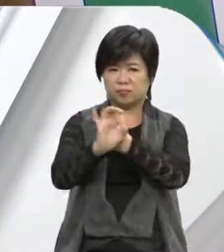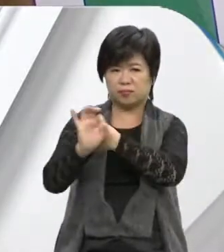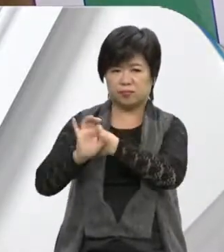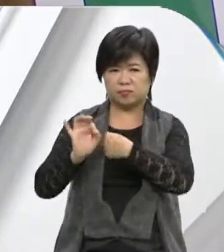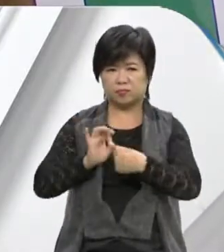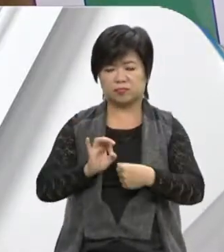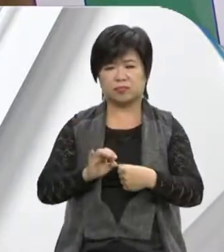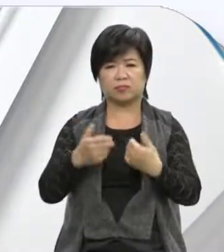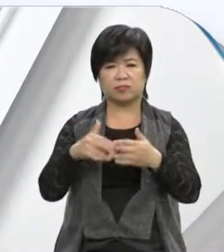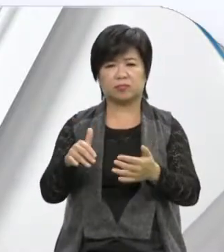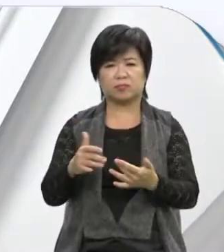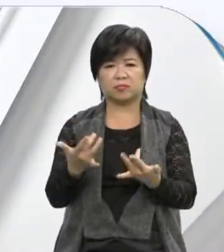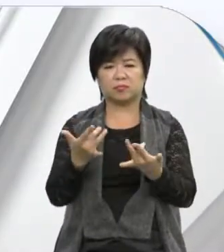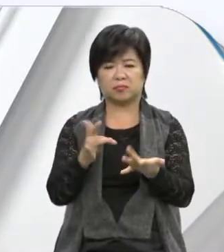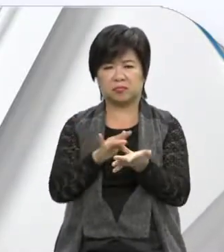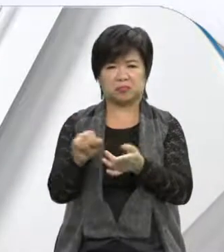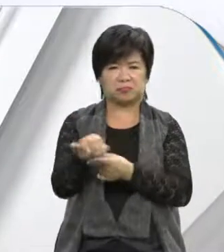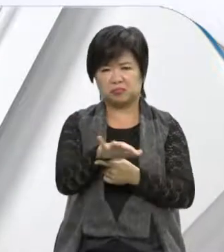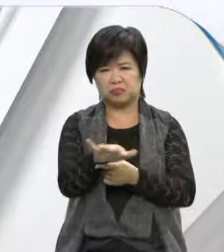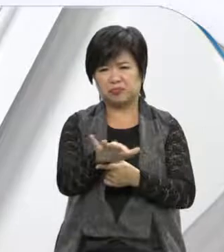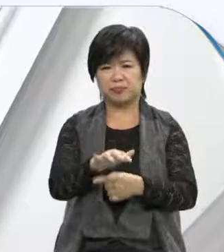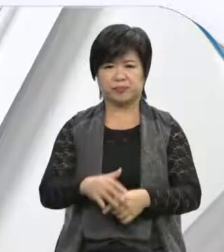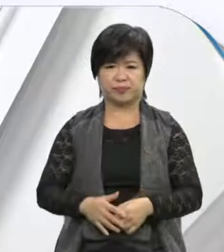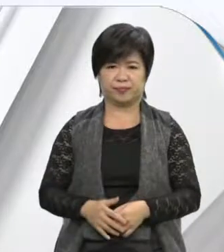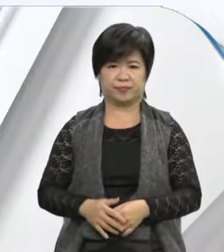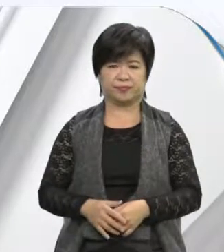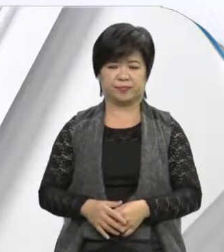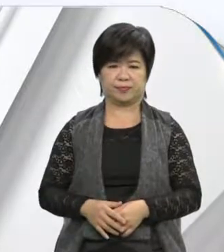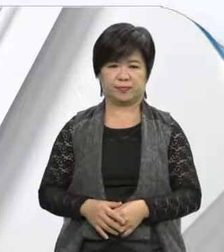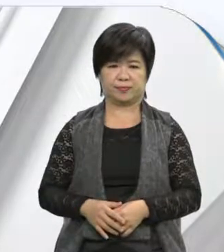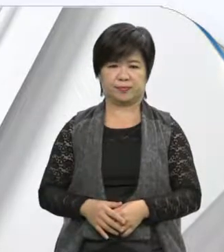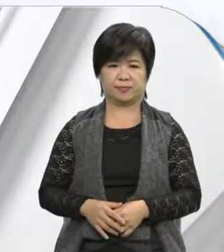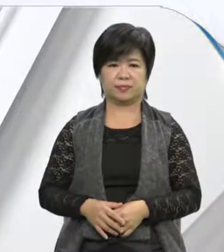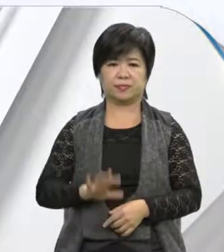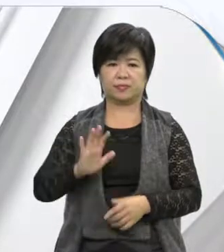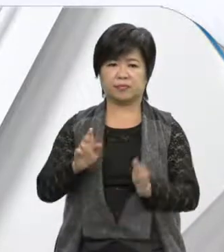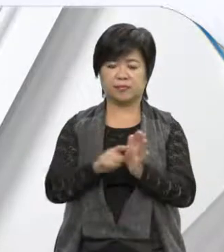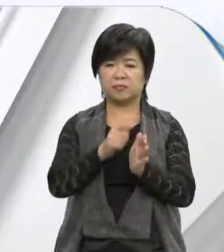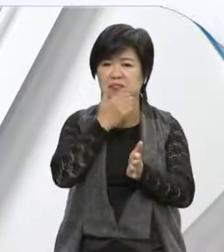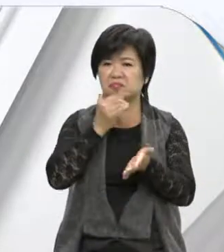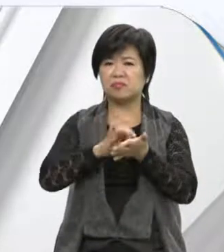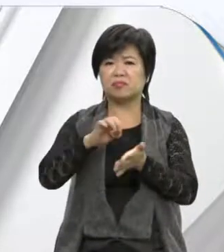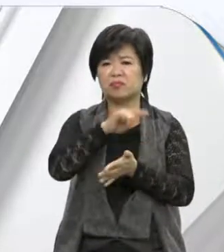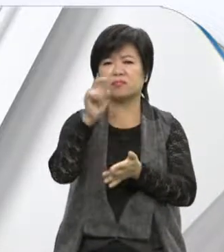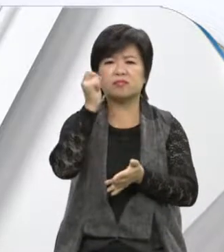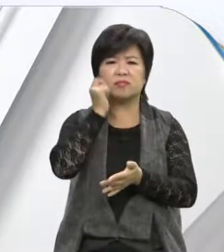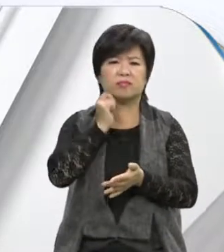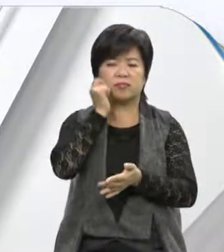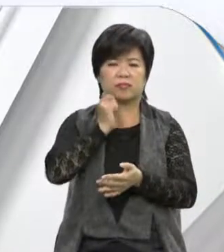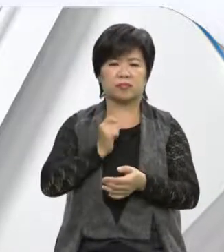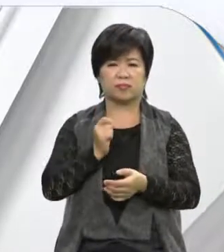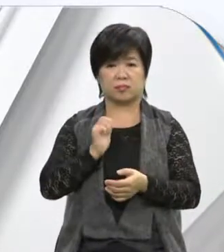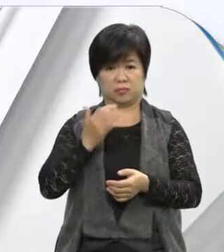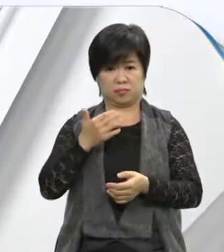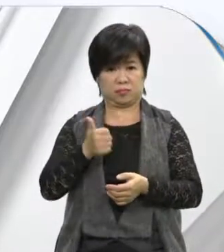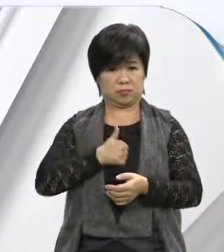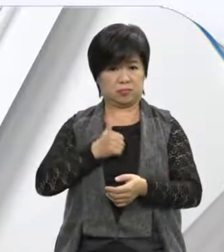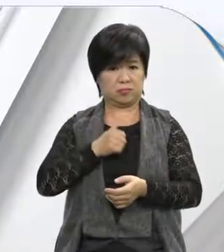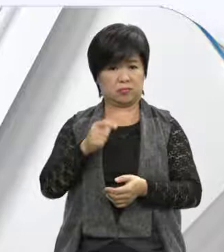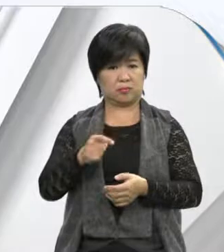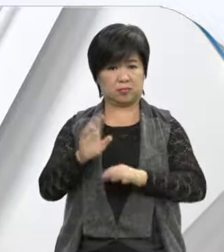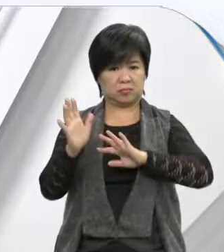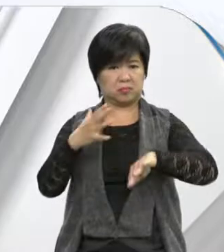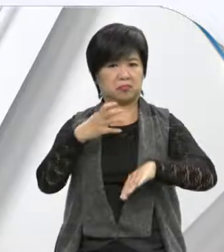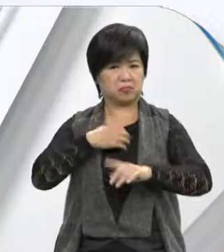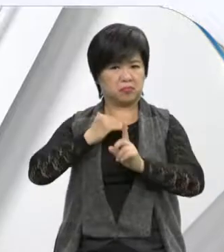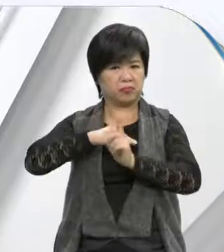球自己的用量。 那有一些是。它还有利用价值，大家还很爱用啊，但是它确实风险性